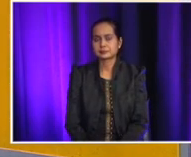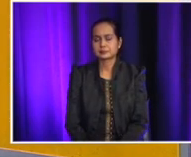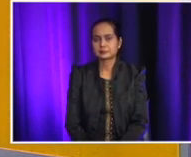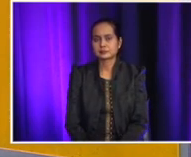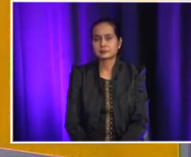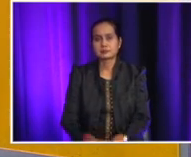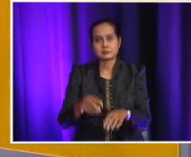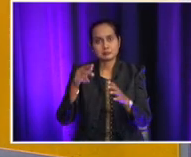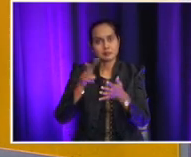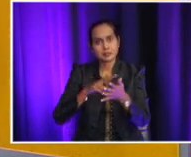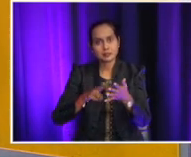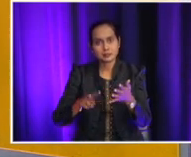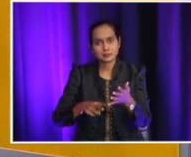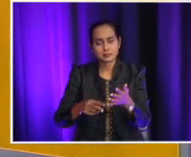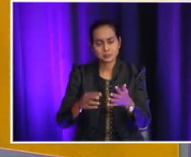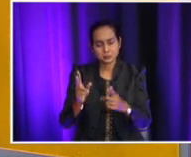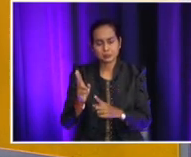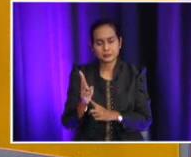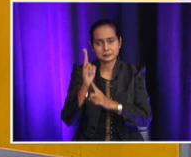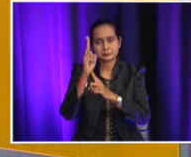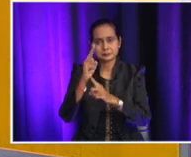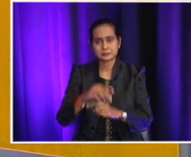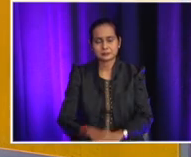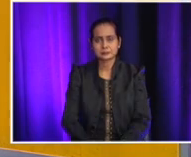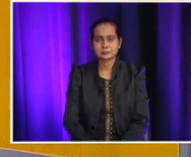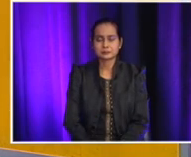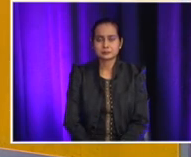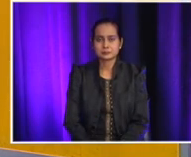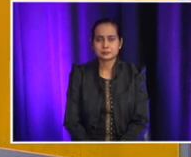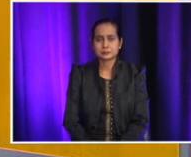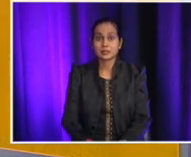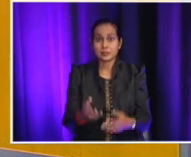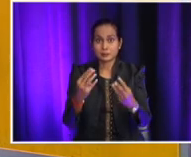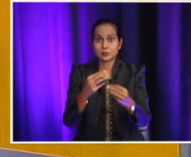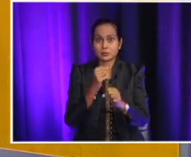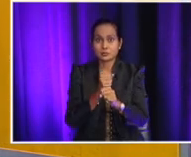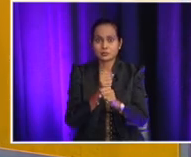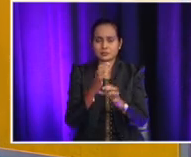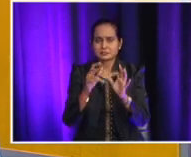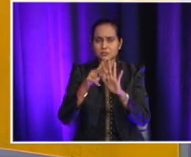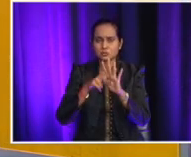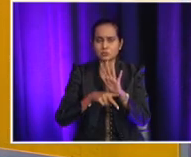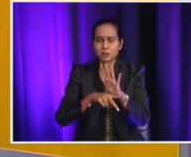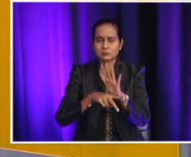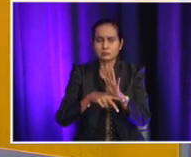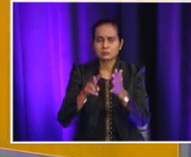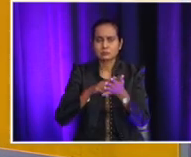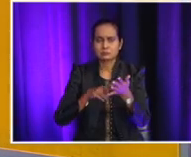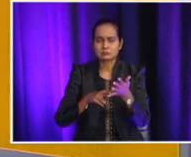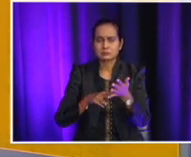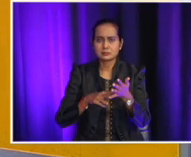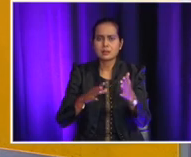pembacaan memang diberi keutamaan Nah jadi nak bekerja pun kalau kita kurang membaca bagaimana kita